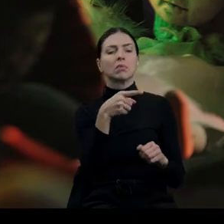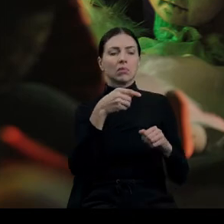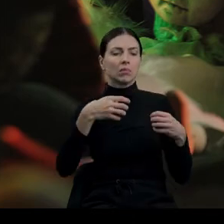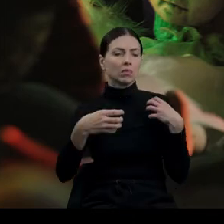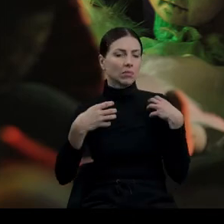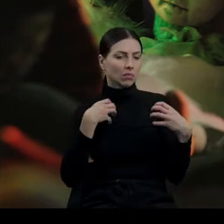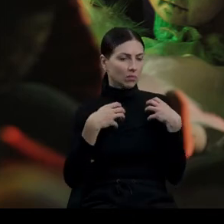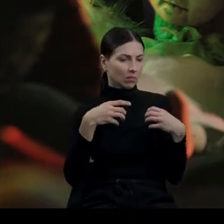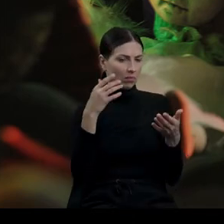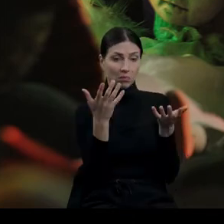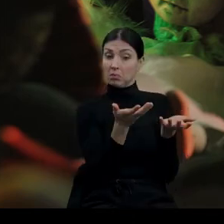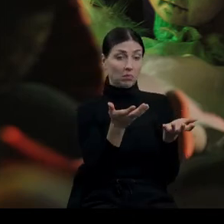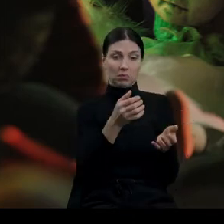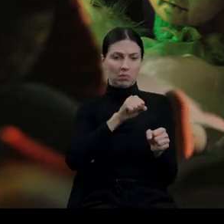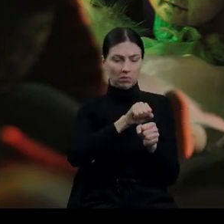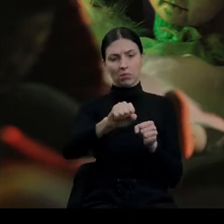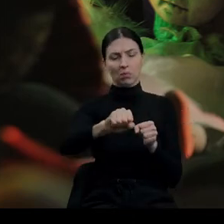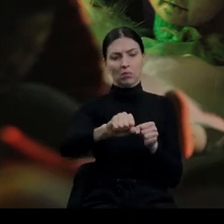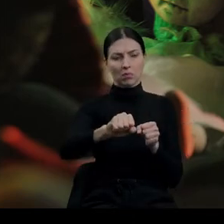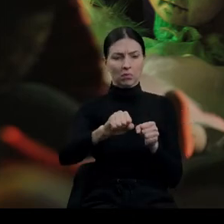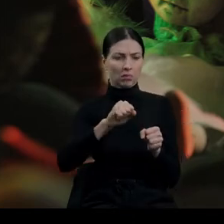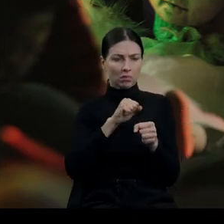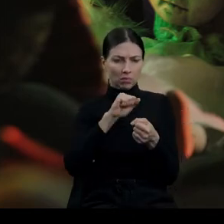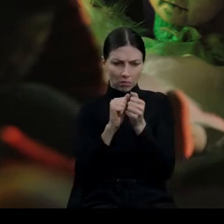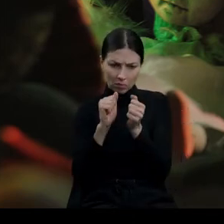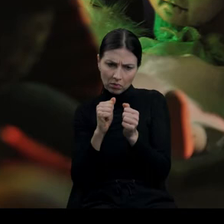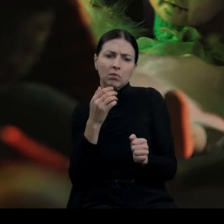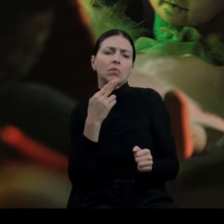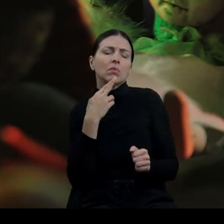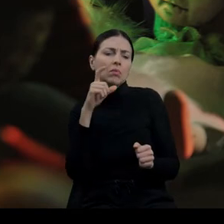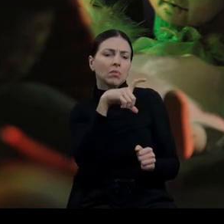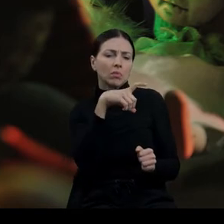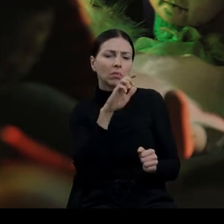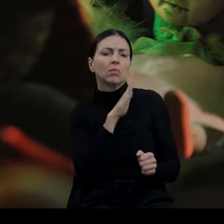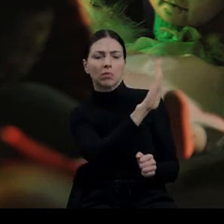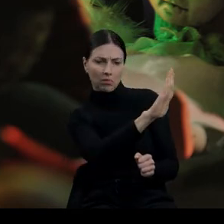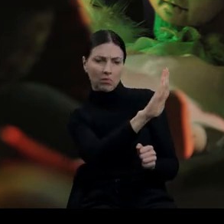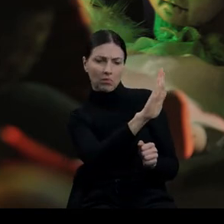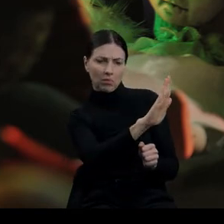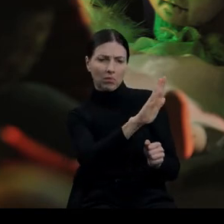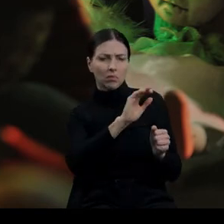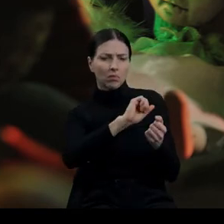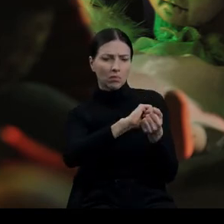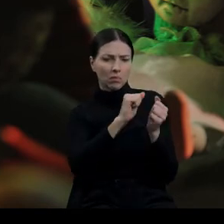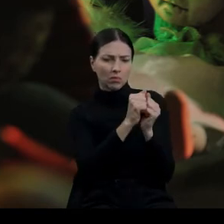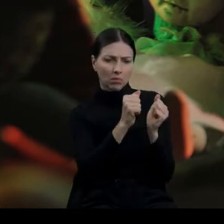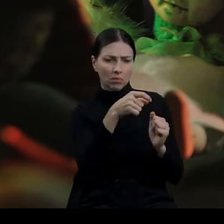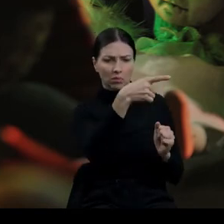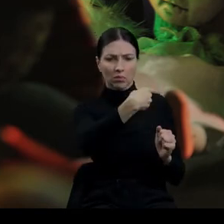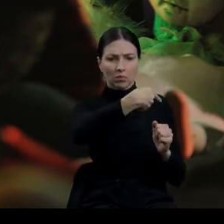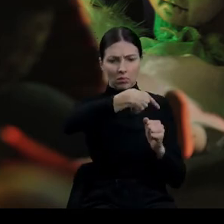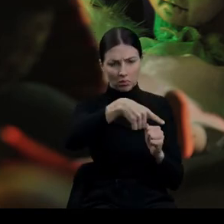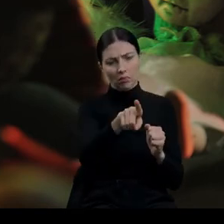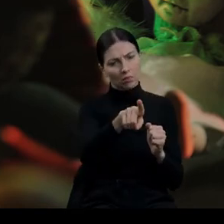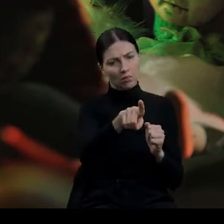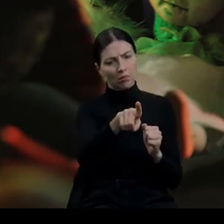albo wkładam go w jakiś rodzaj obrazu, umiejscowiam go w jakimś obrazie, to ten